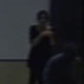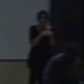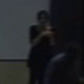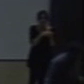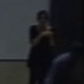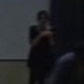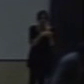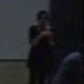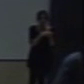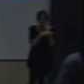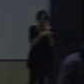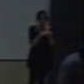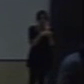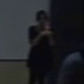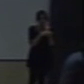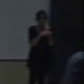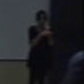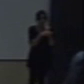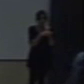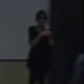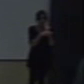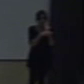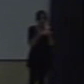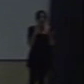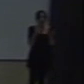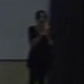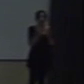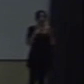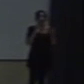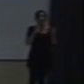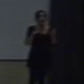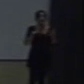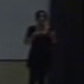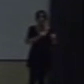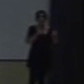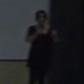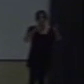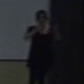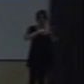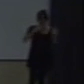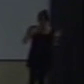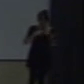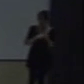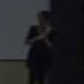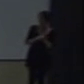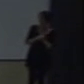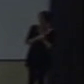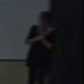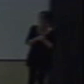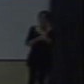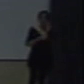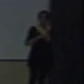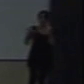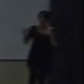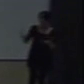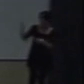en aquesta, diguéssim, en tot el que representa l'ús indiscriminat d'aquestes noves tecnologies. No? Aquí ho veiem, no? O sigui, hi ha tres enormes pantalles